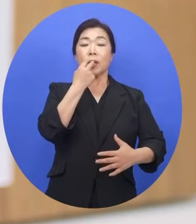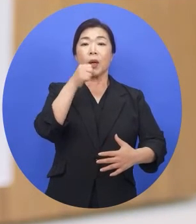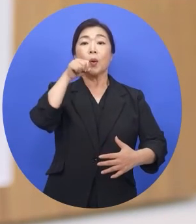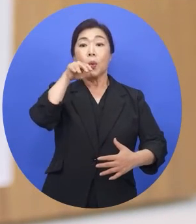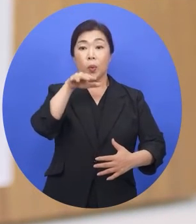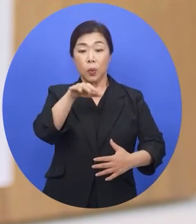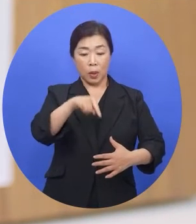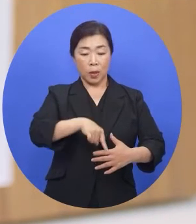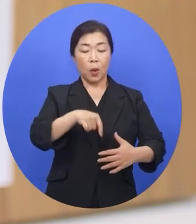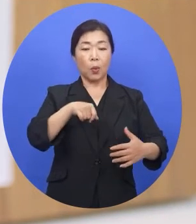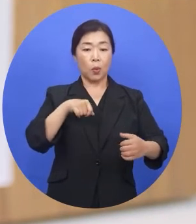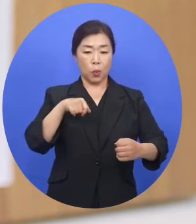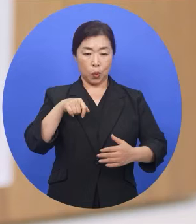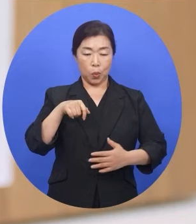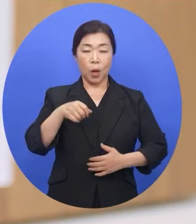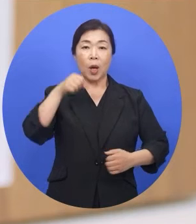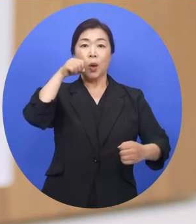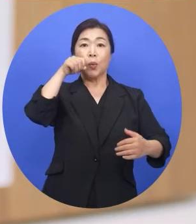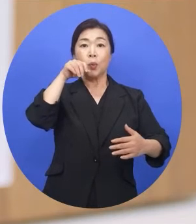내쉽니다.